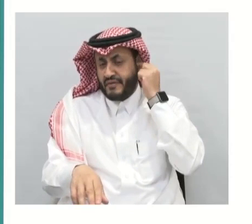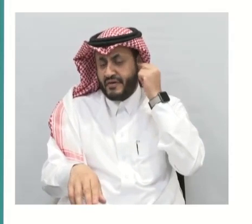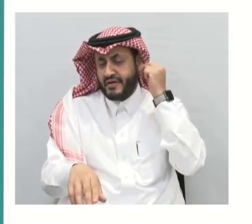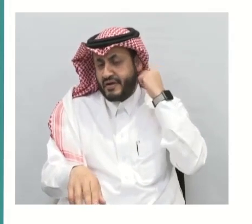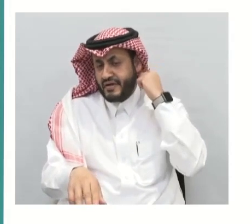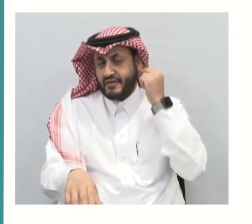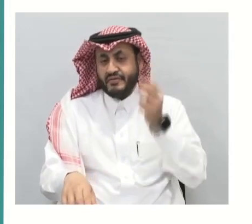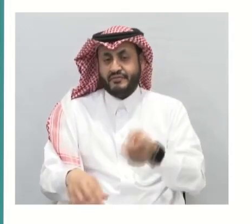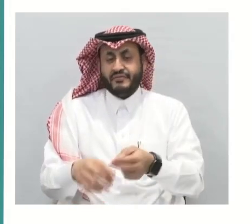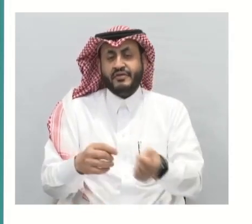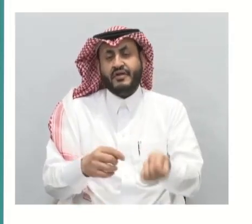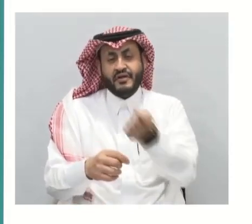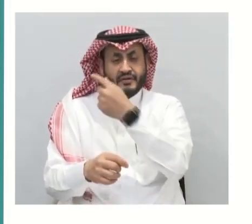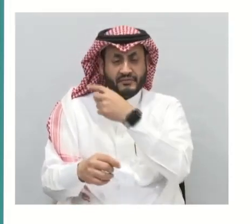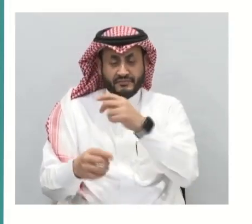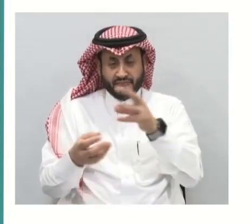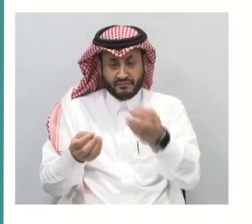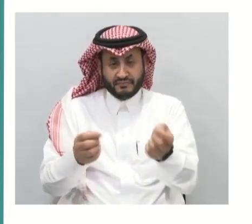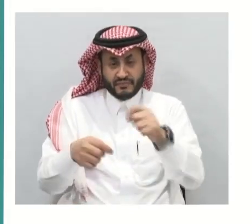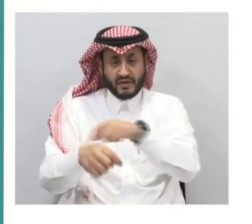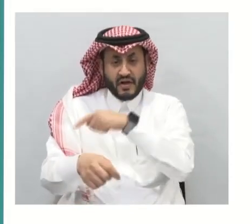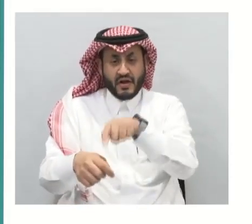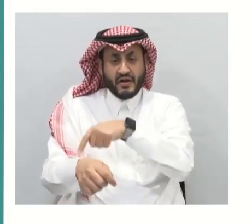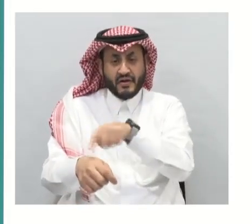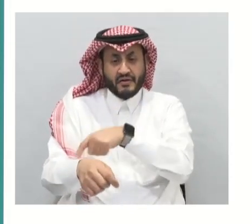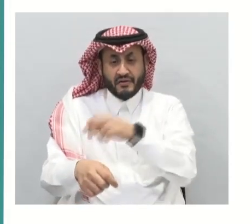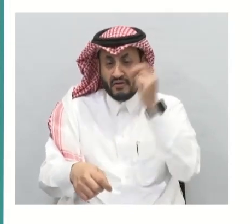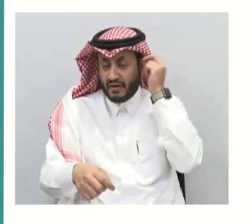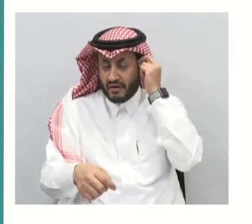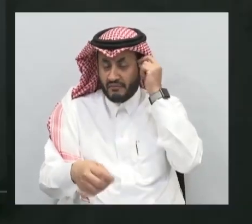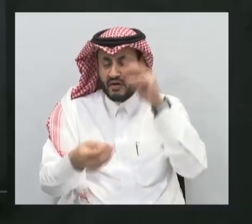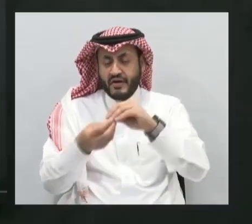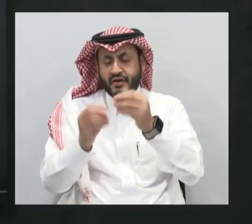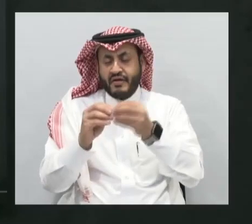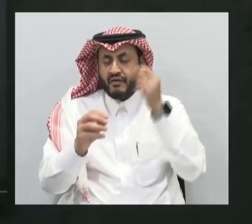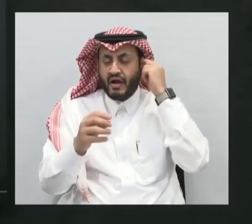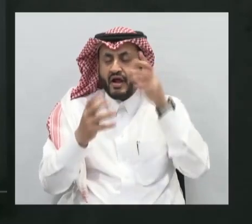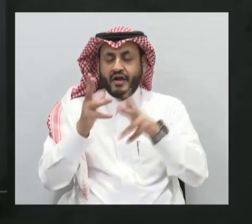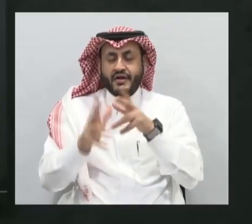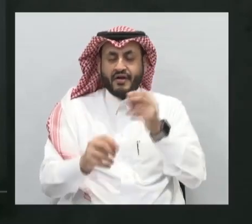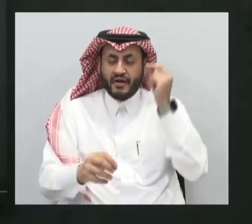السمعي والذي يكون سيال عصبي يرسل الى الدماء فنسمع هذه الاصوات